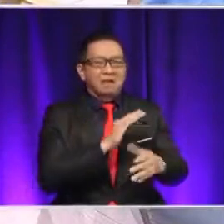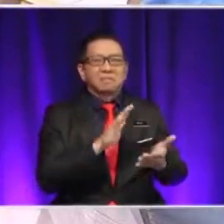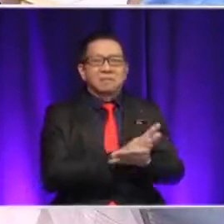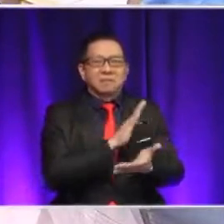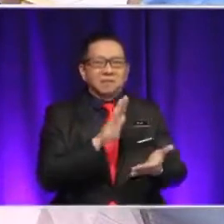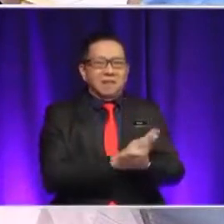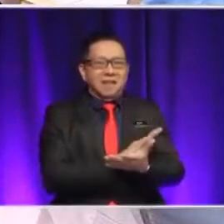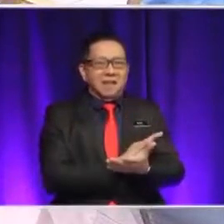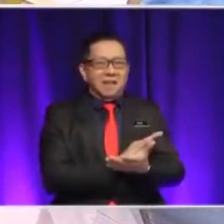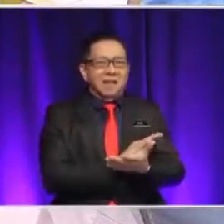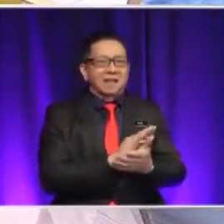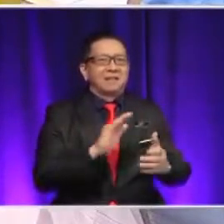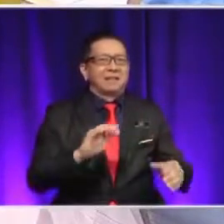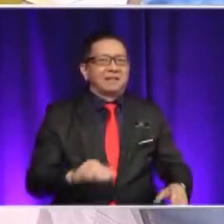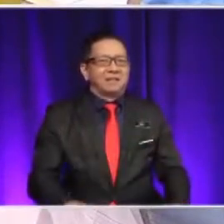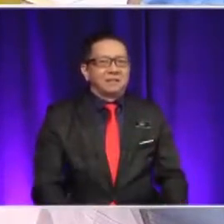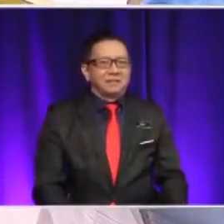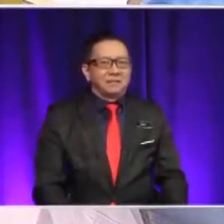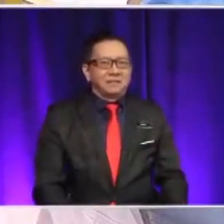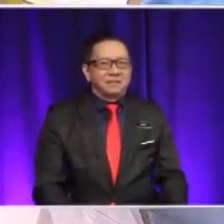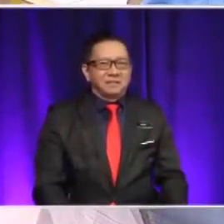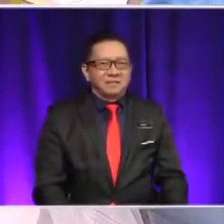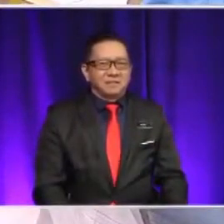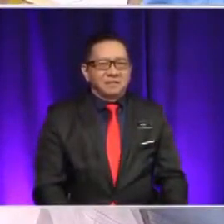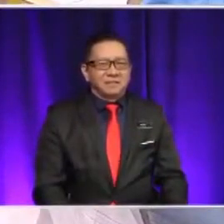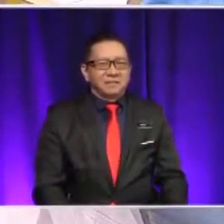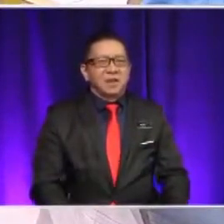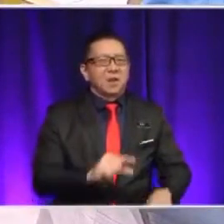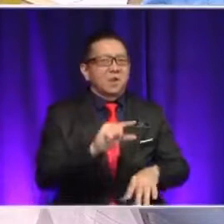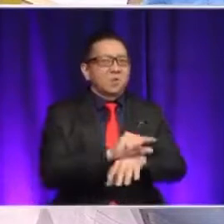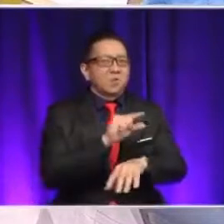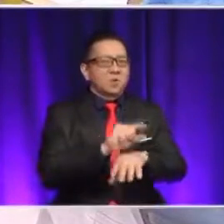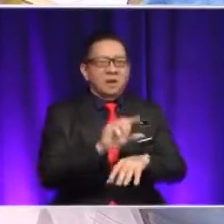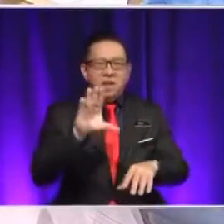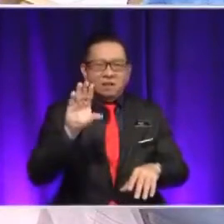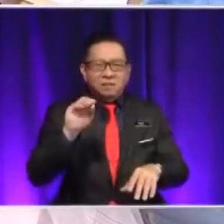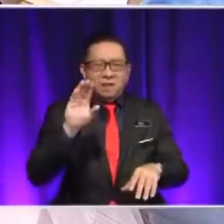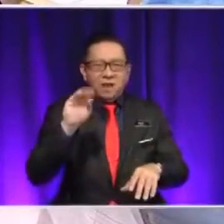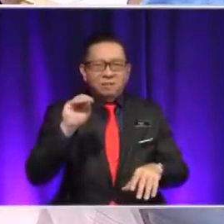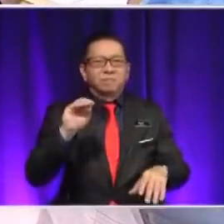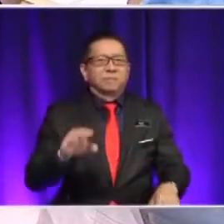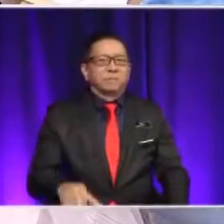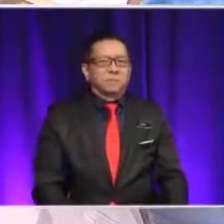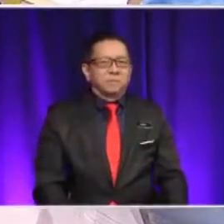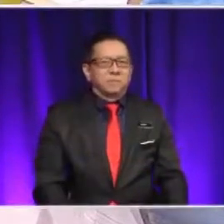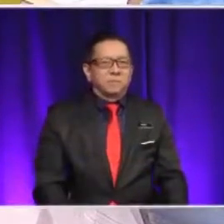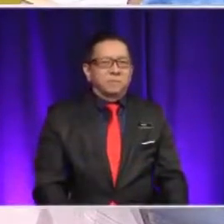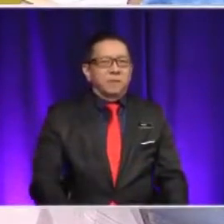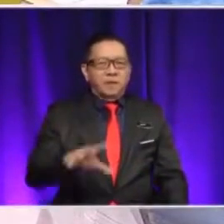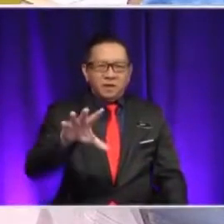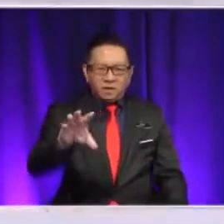TV TV TV One Piece Kehna guna spaneng Oke cukup udah Pilih fantezy kanin'e